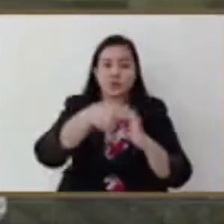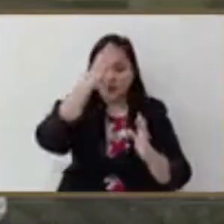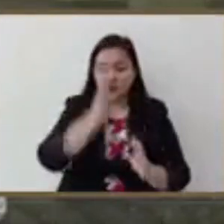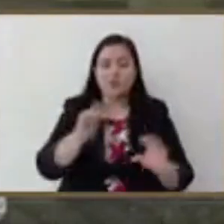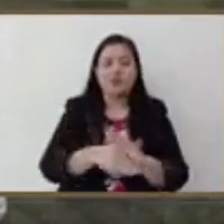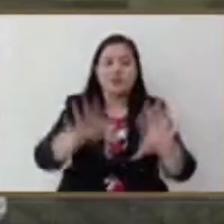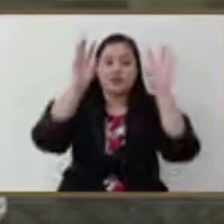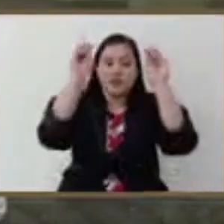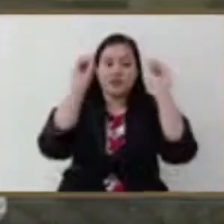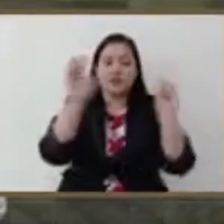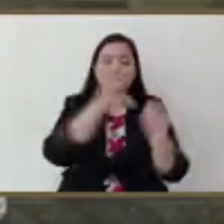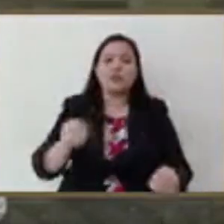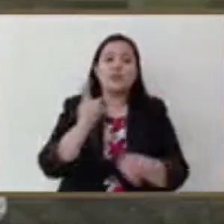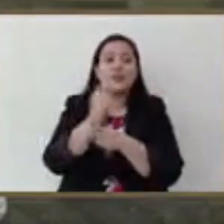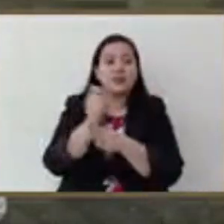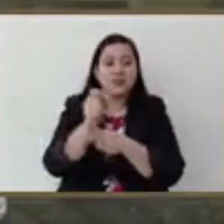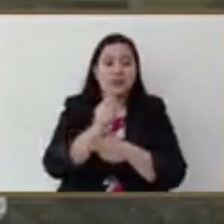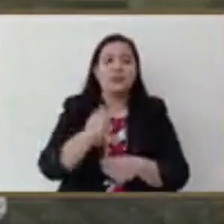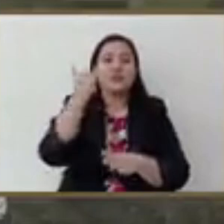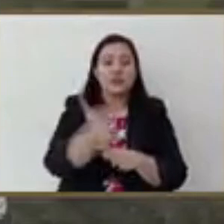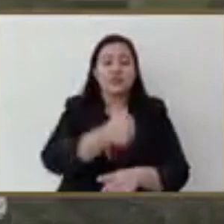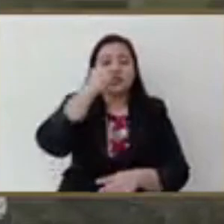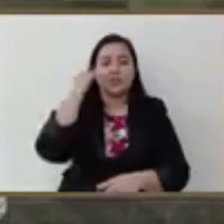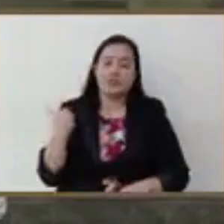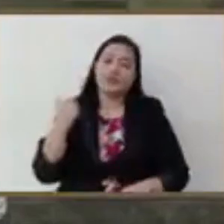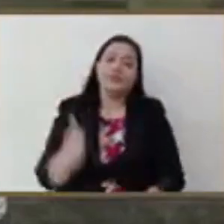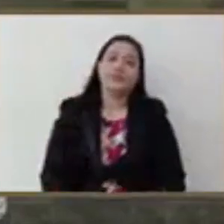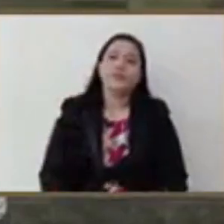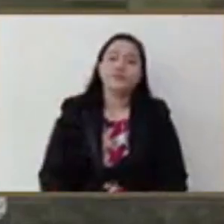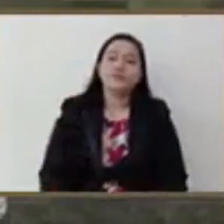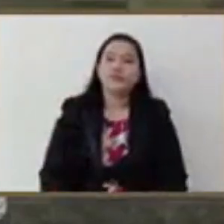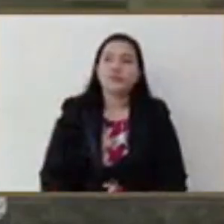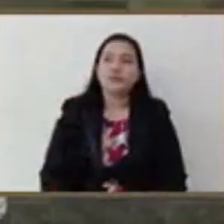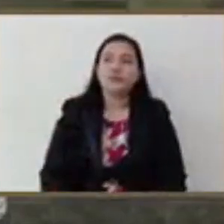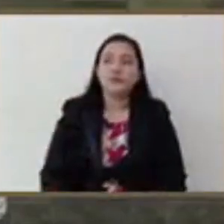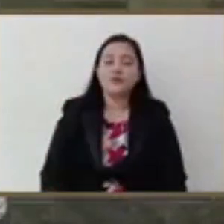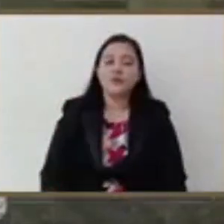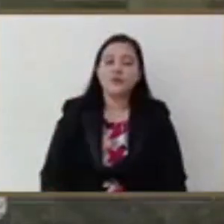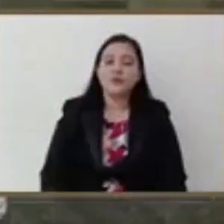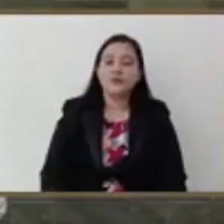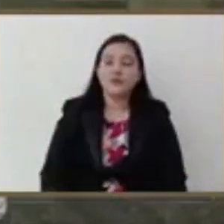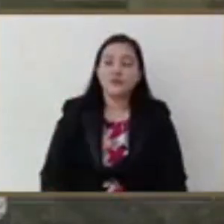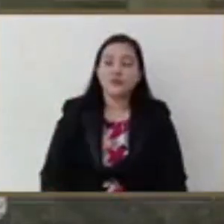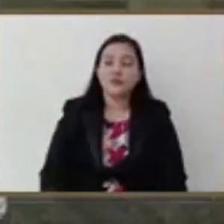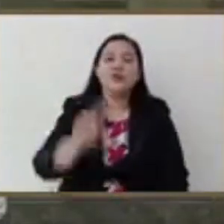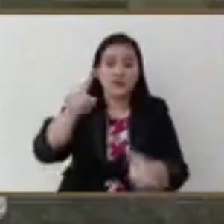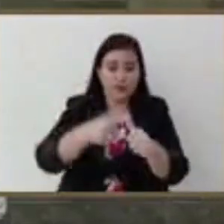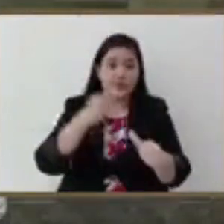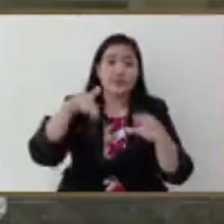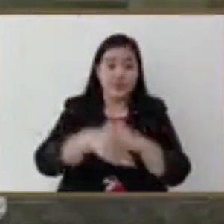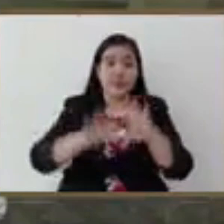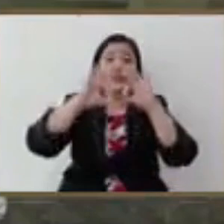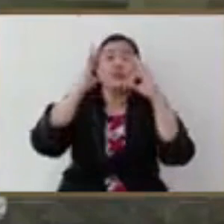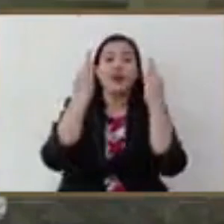admonishing one another. The one another, hindi muna lalabas ng bahay. Yun munang mga nandun sa loob ng